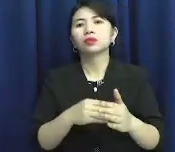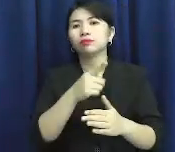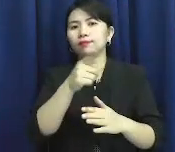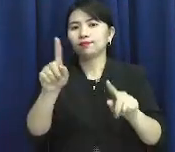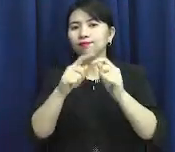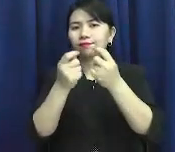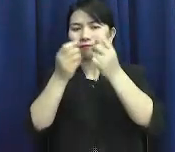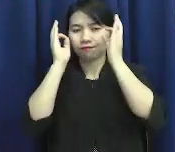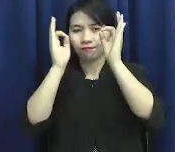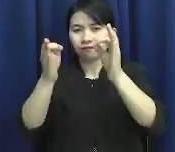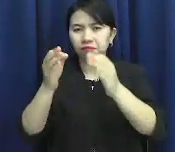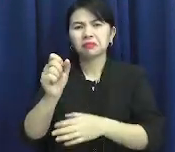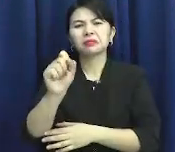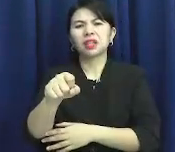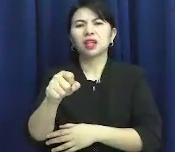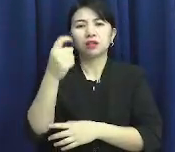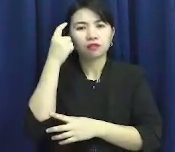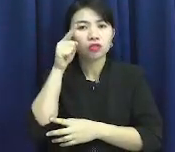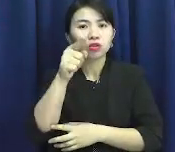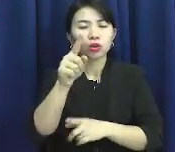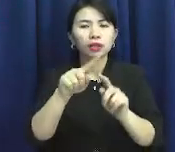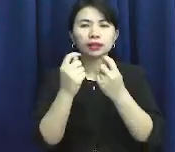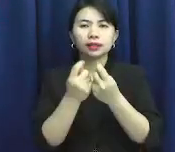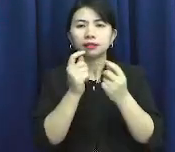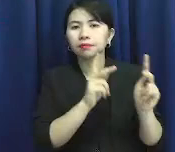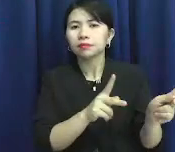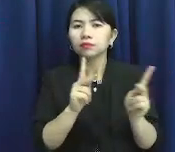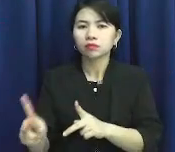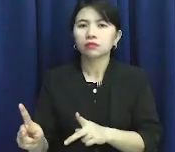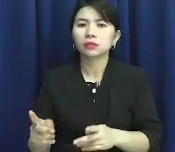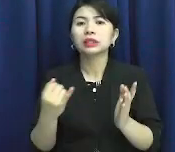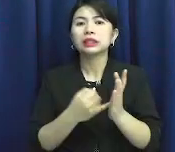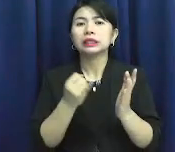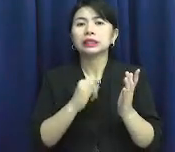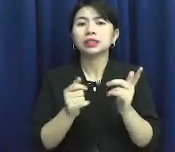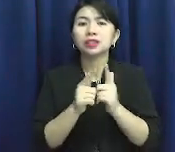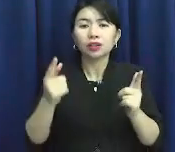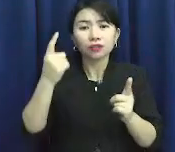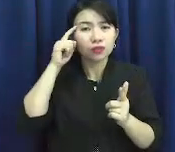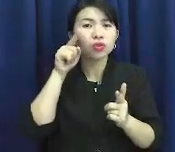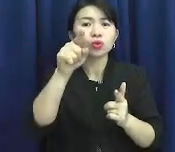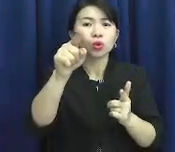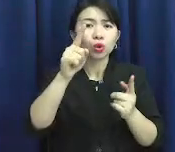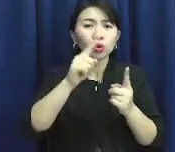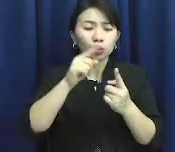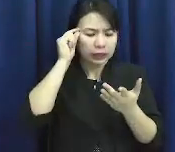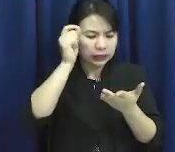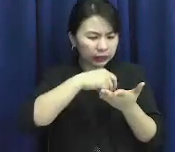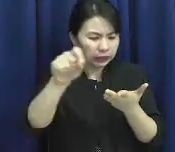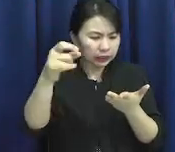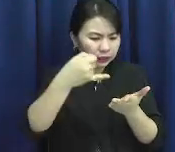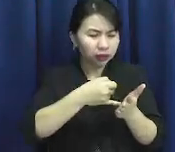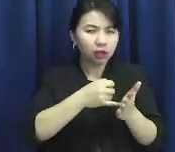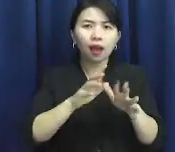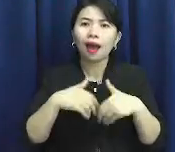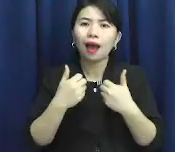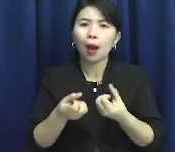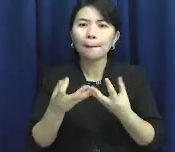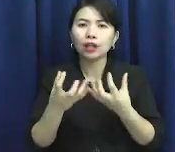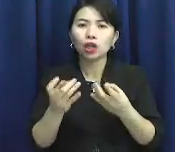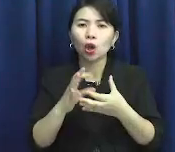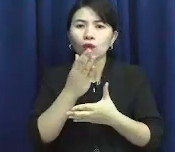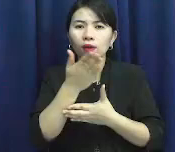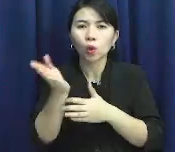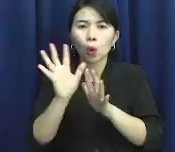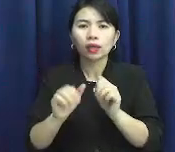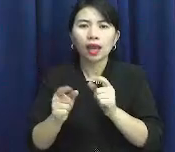Of course, ganun na rin sa inyo team preparation. Magandang masiyasat nyo sarili dyan. Ilan sa inyo ang makakagawa ng dahilan para